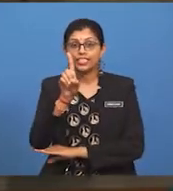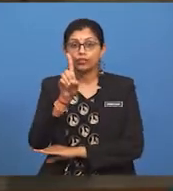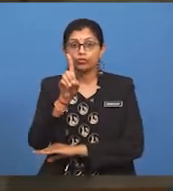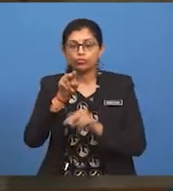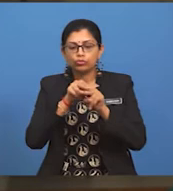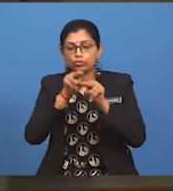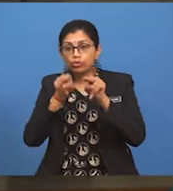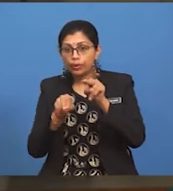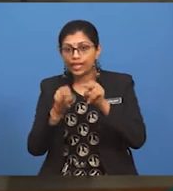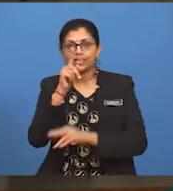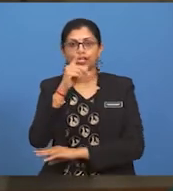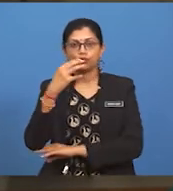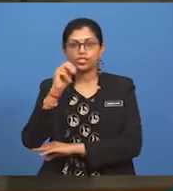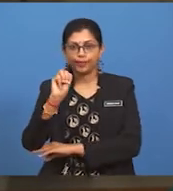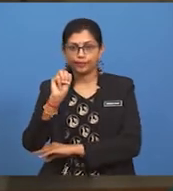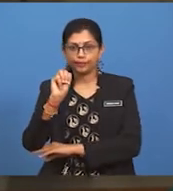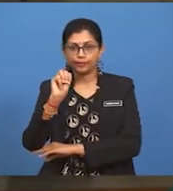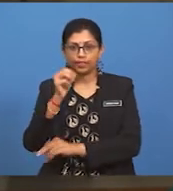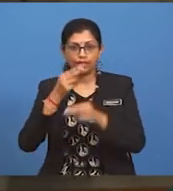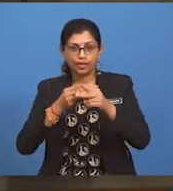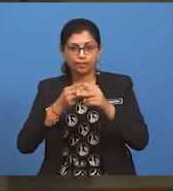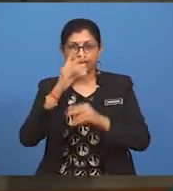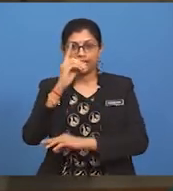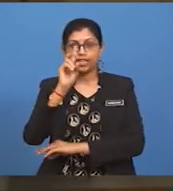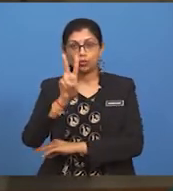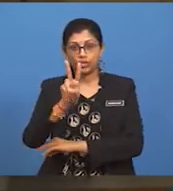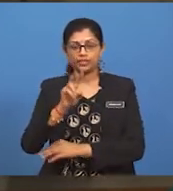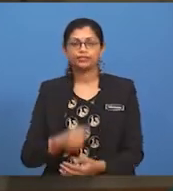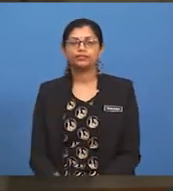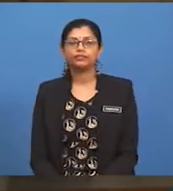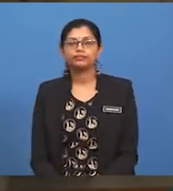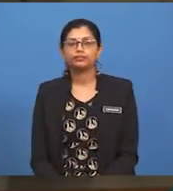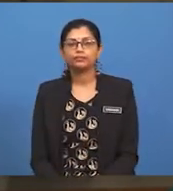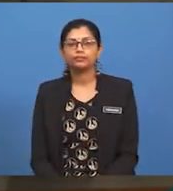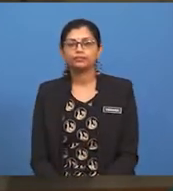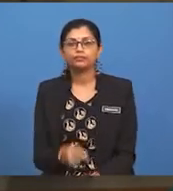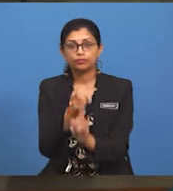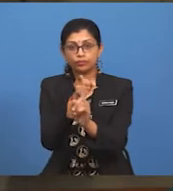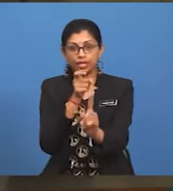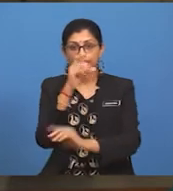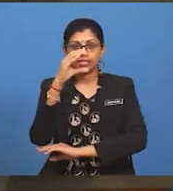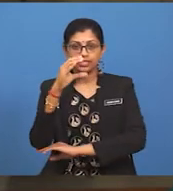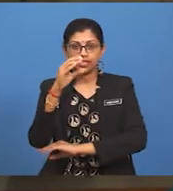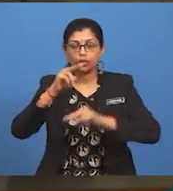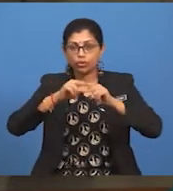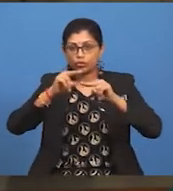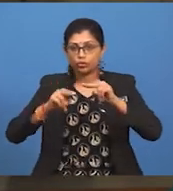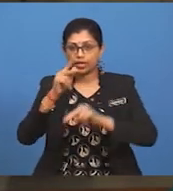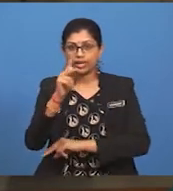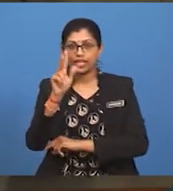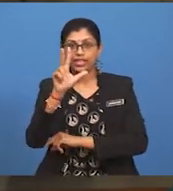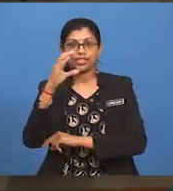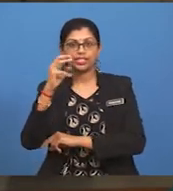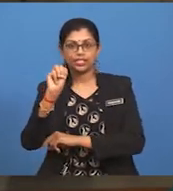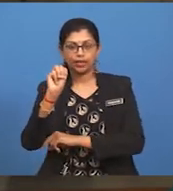turunkan 1 cm, labelkan D2. Dari C turunkan